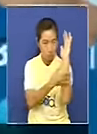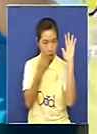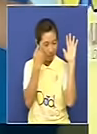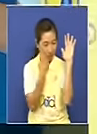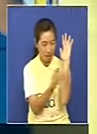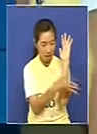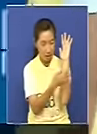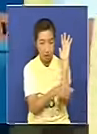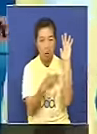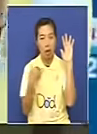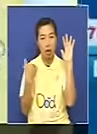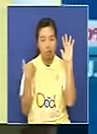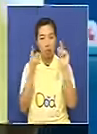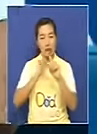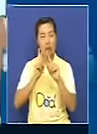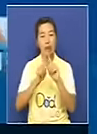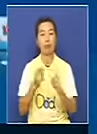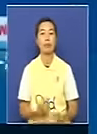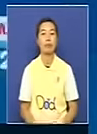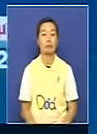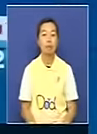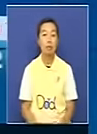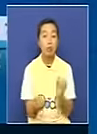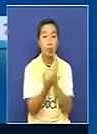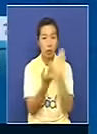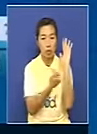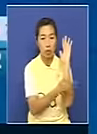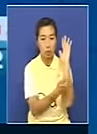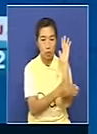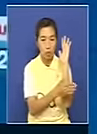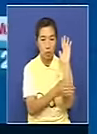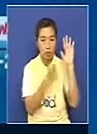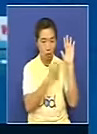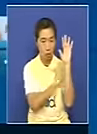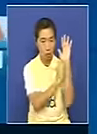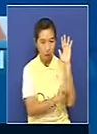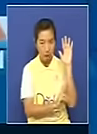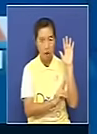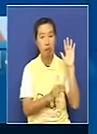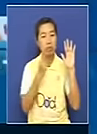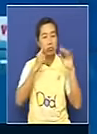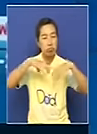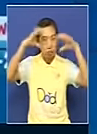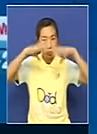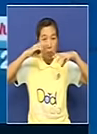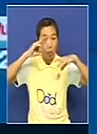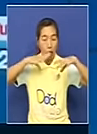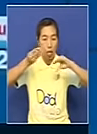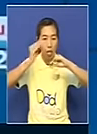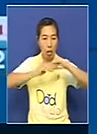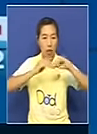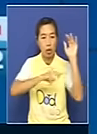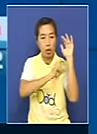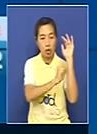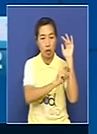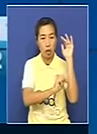ะวันออกเฉียงใต้และบริเวณของทางด้านภาคตะวันออกนะครับส่งผลทำให้บริเวณของพื้นที่จังหวัดสุราษฎร์ธานีนะครับที่มีฝนตกหนักอยู่แล้วนครศรีธร